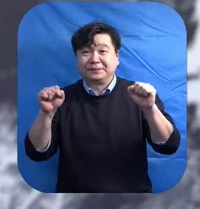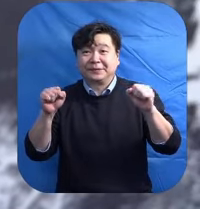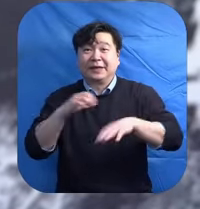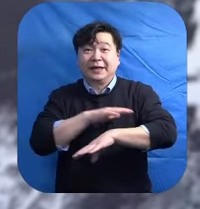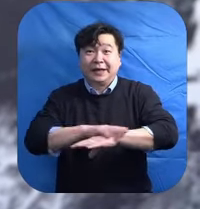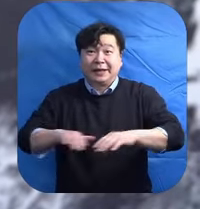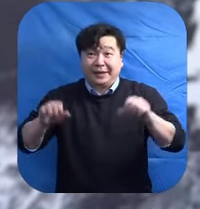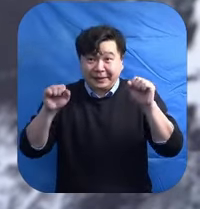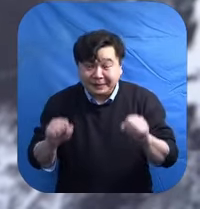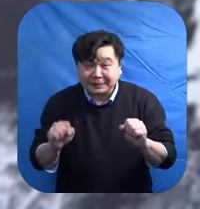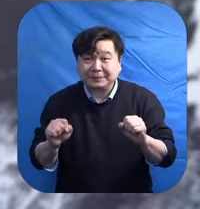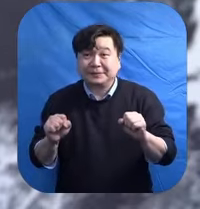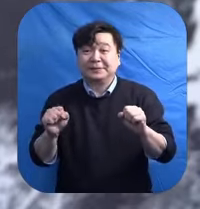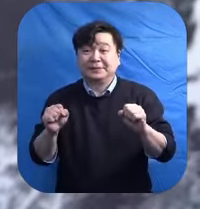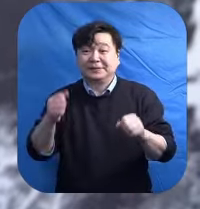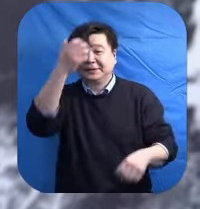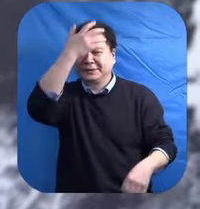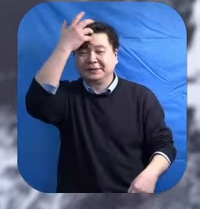평안하신지요?